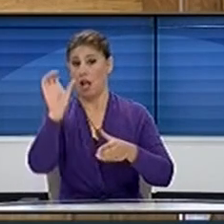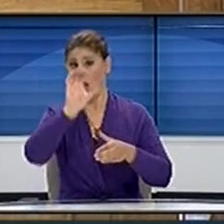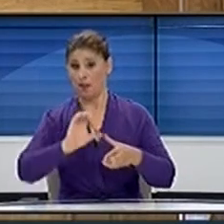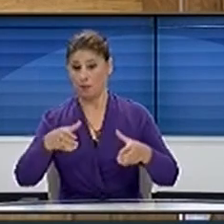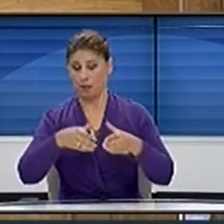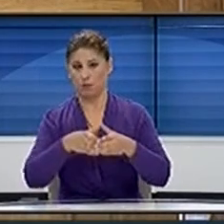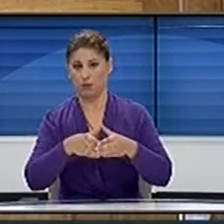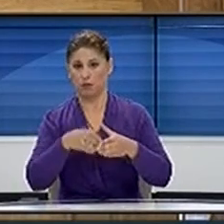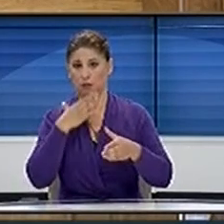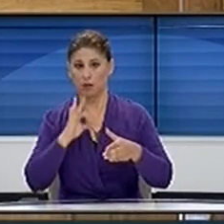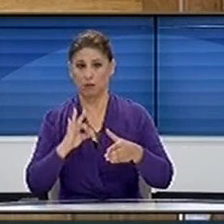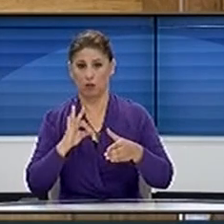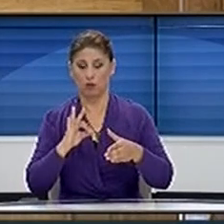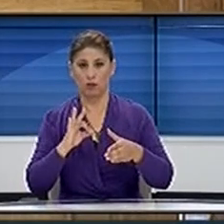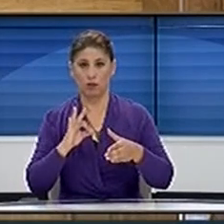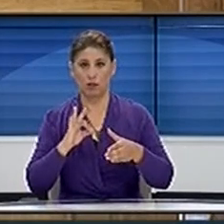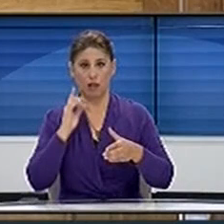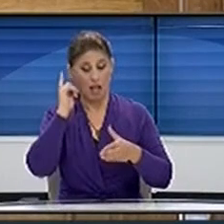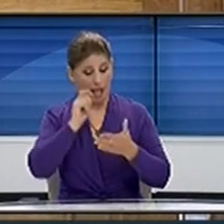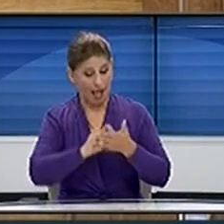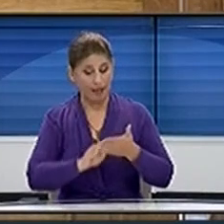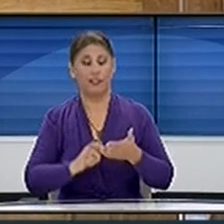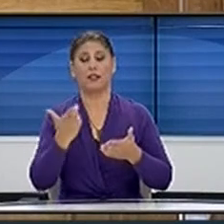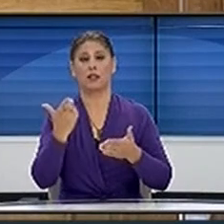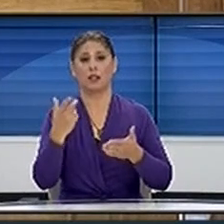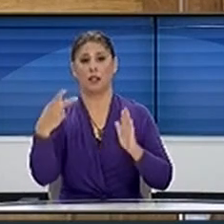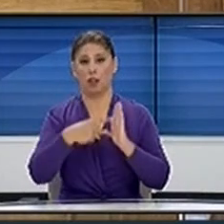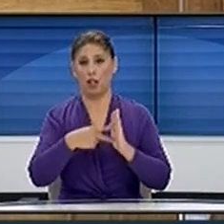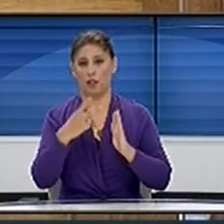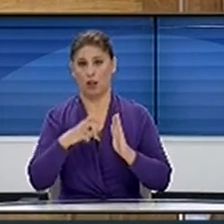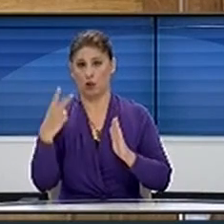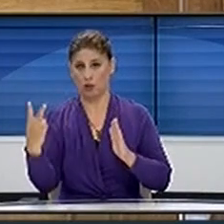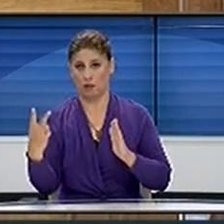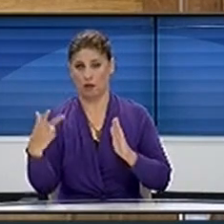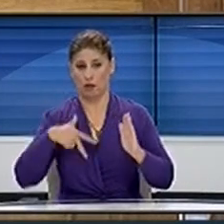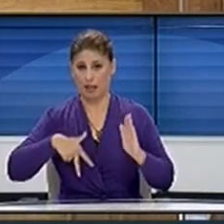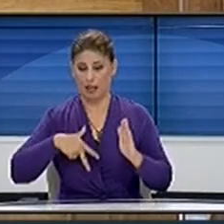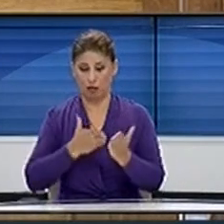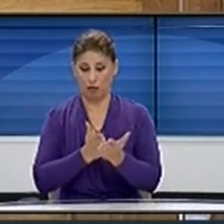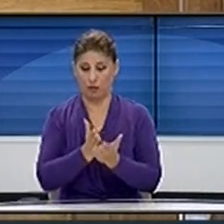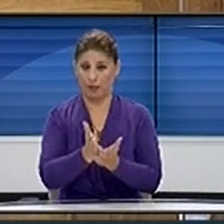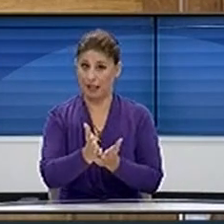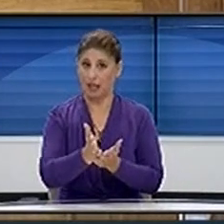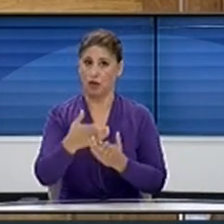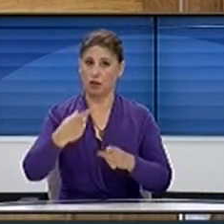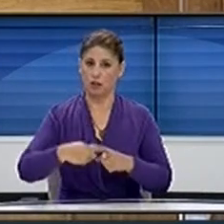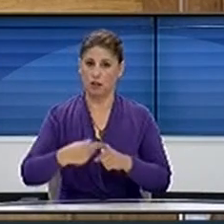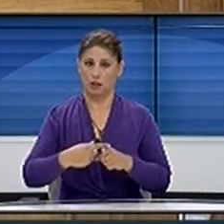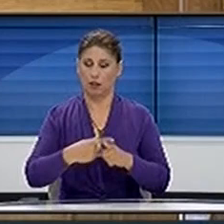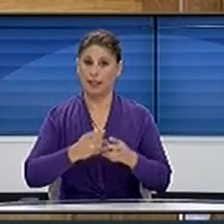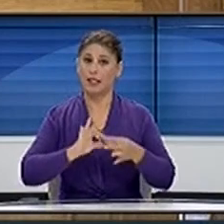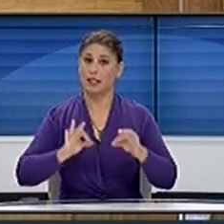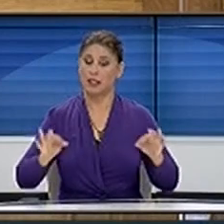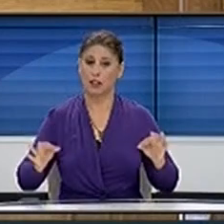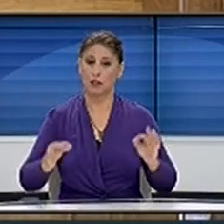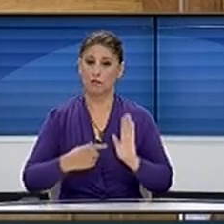λοιπόν, στην έκθεσή της 2022, Rule of Law, κράτος δικαίου στην Ελλάδα, κάνει μια συνολική αποτύπωση